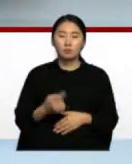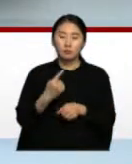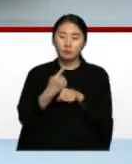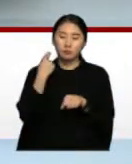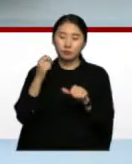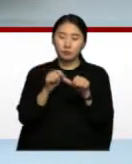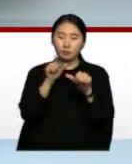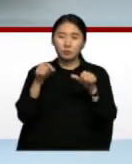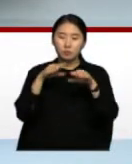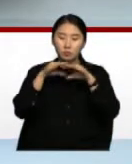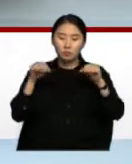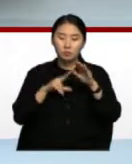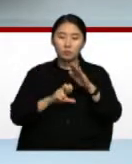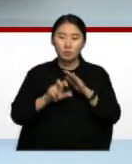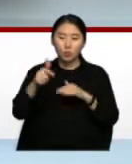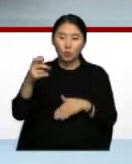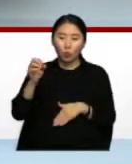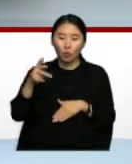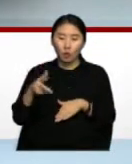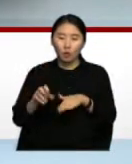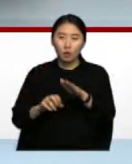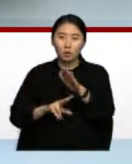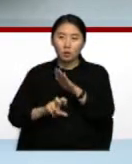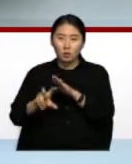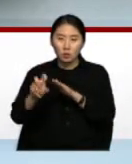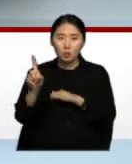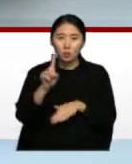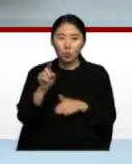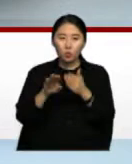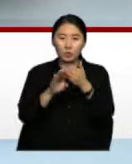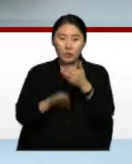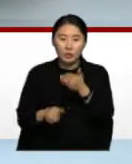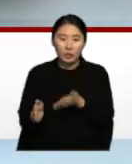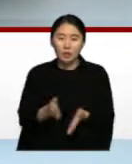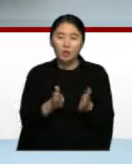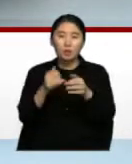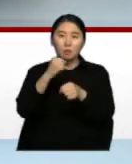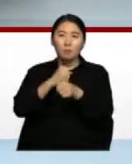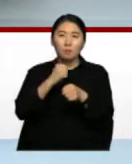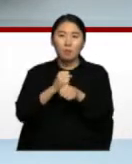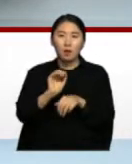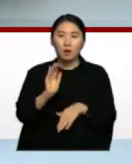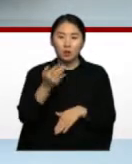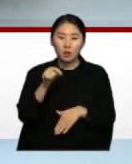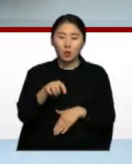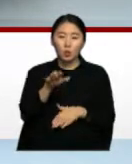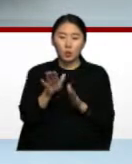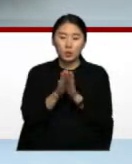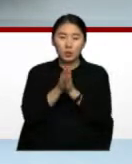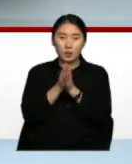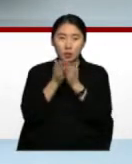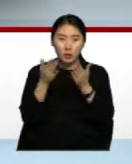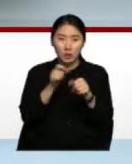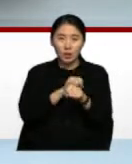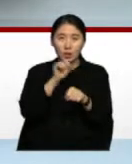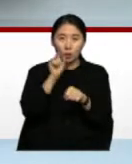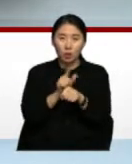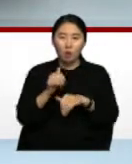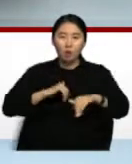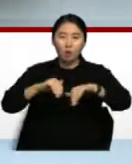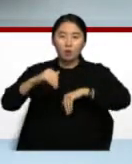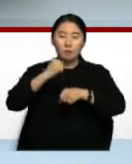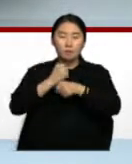작년 5월 광화문역과 종각역 사이에 청진구역 지하보도가 만들어졌는데요. 이곳에 책 특화거리가